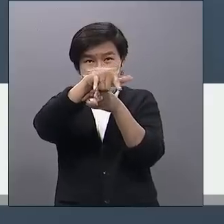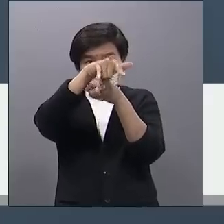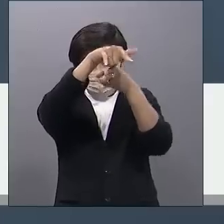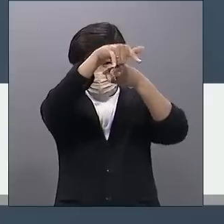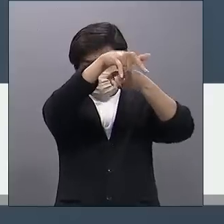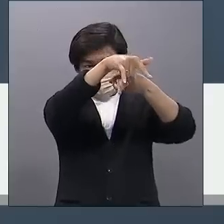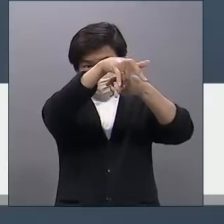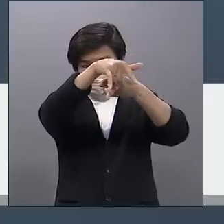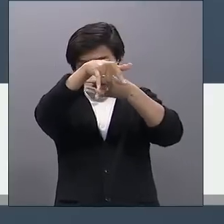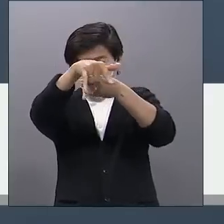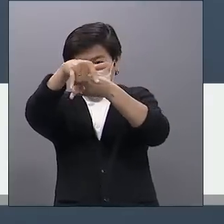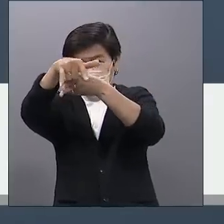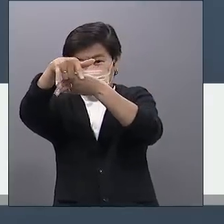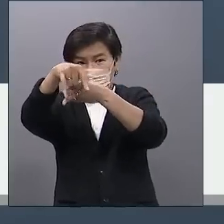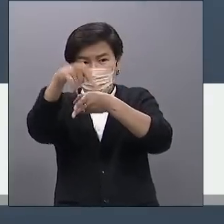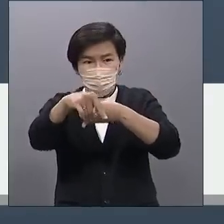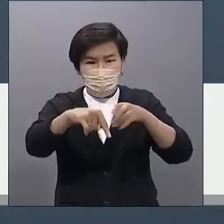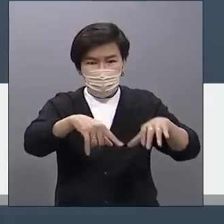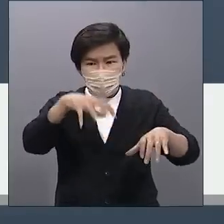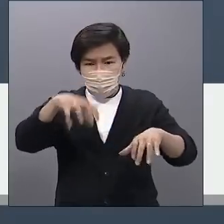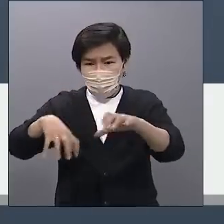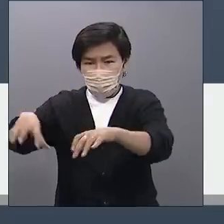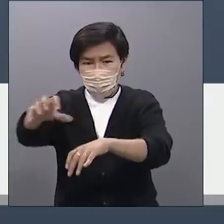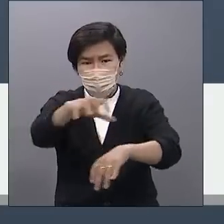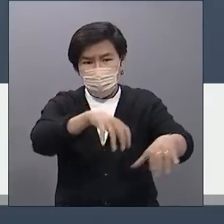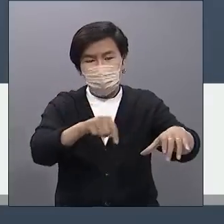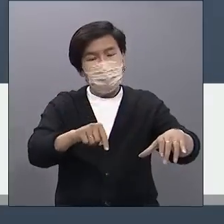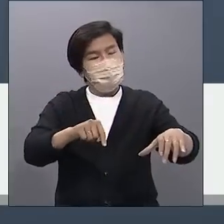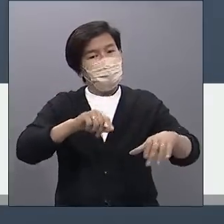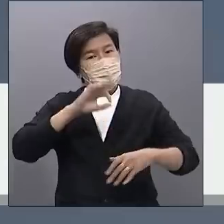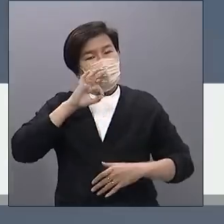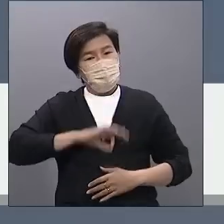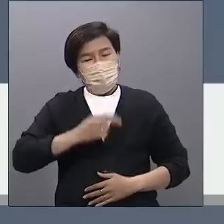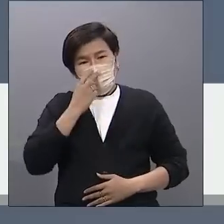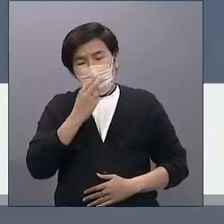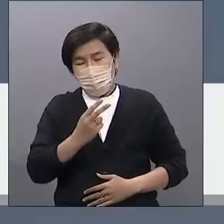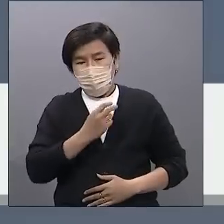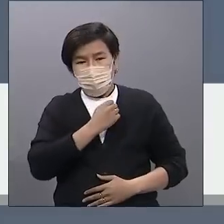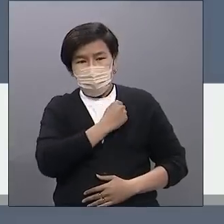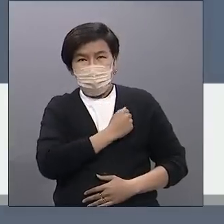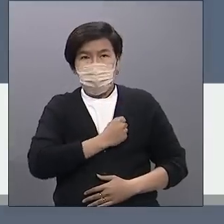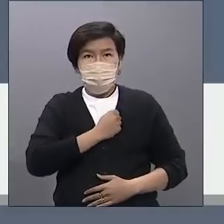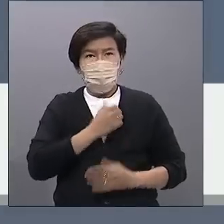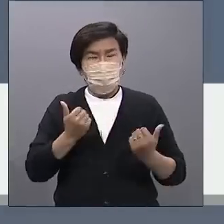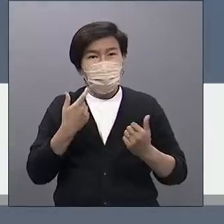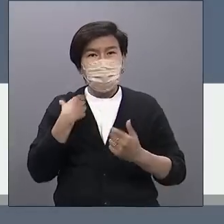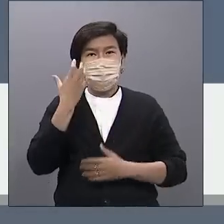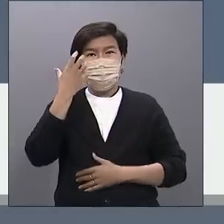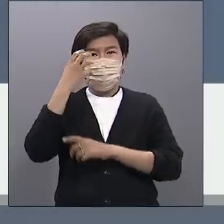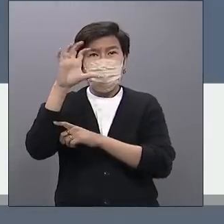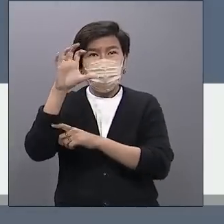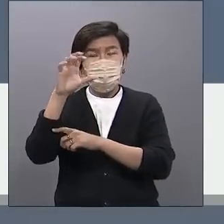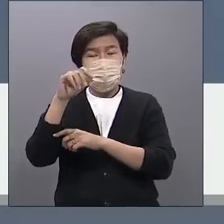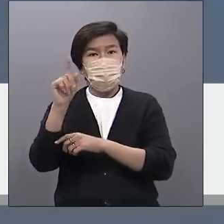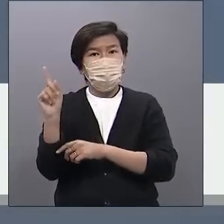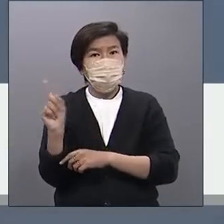ยากจะบรรยายความรู้สึกมาลงเอาไว้ค่ะแต่ในโพสต์นี้ชวนให้ตั้งคำถามว่าชีวิตอาจจะไม่ใช่